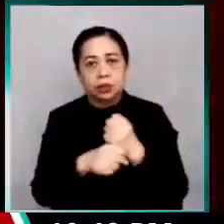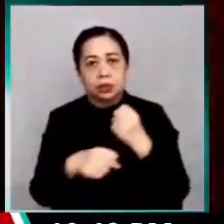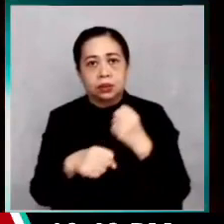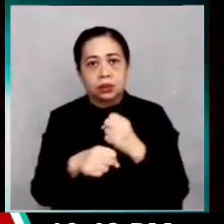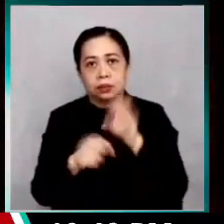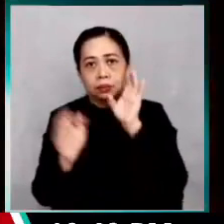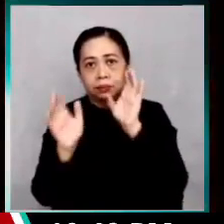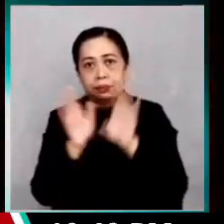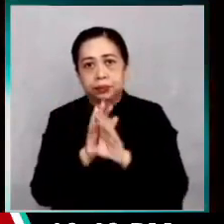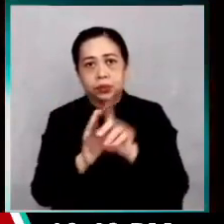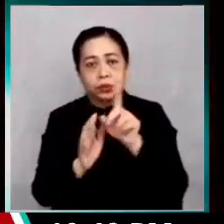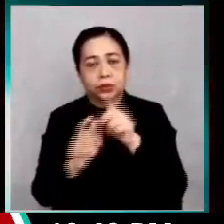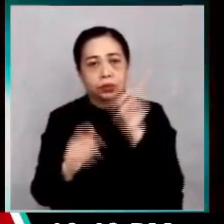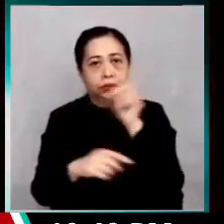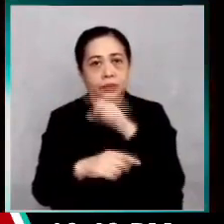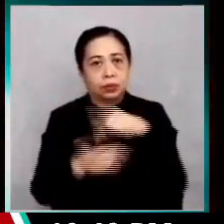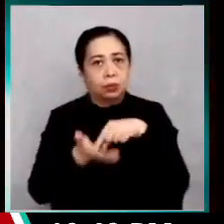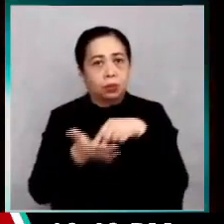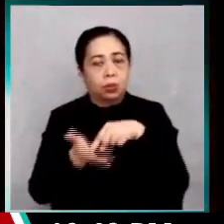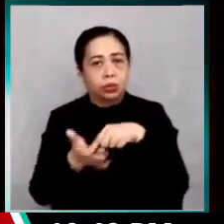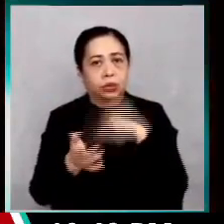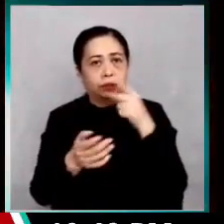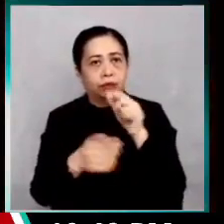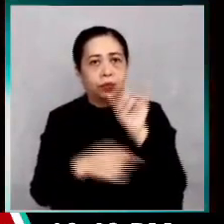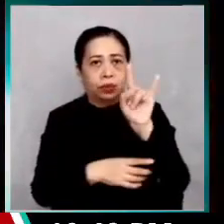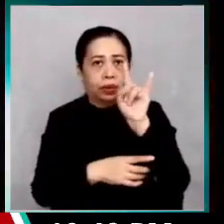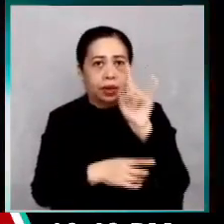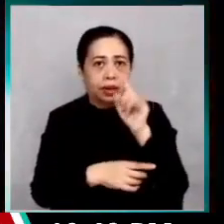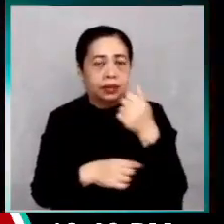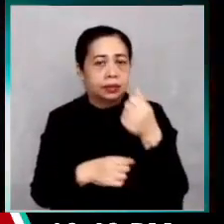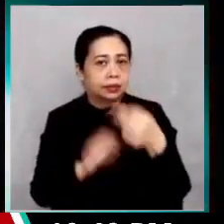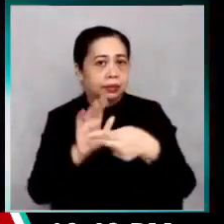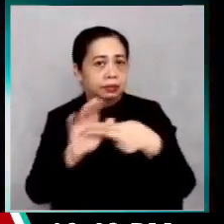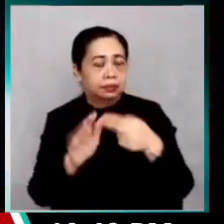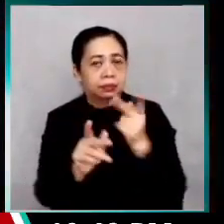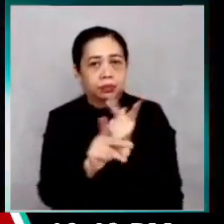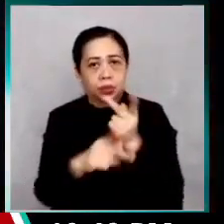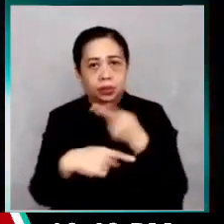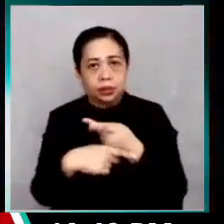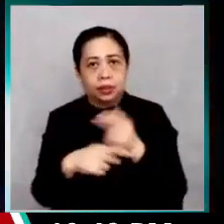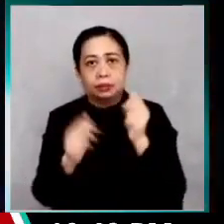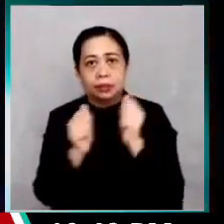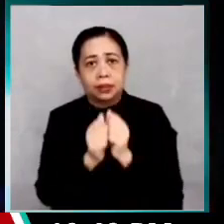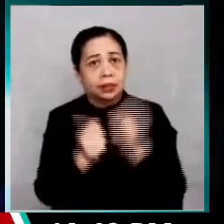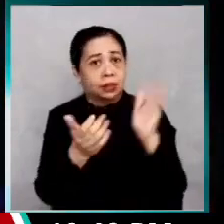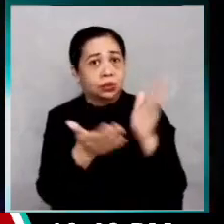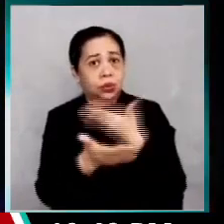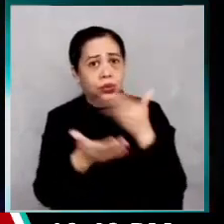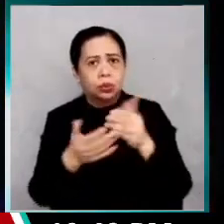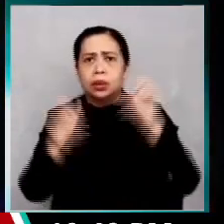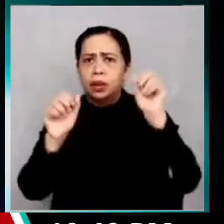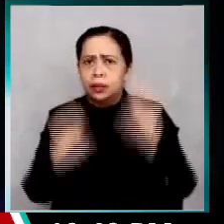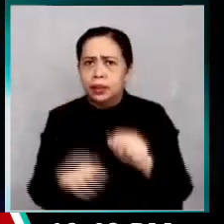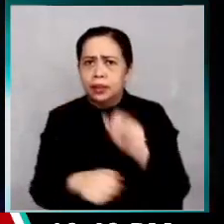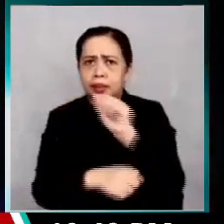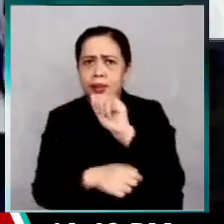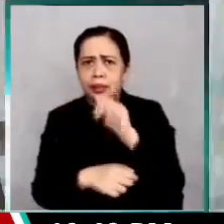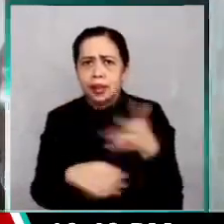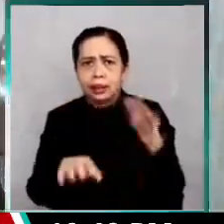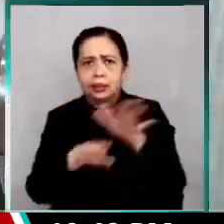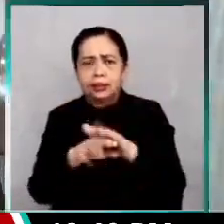isang artificial model para sa ads ng isang produkto. At pati mga kanta, kaya ng AI na lapatan ang